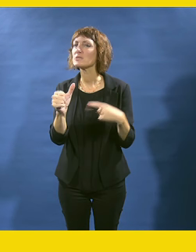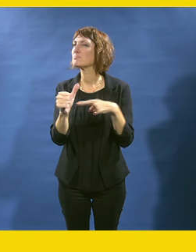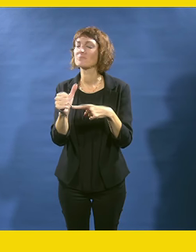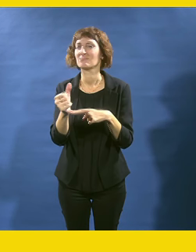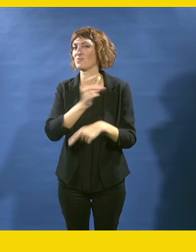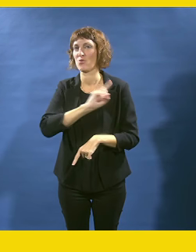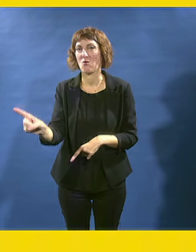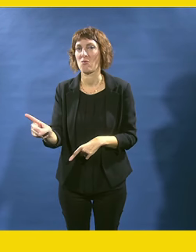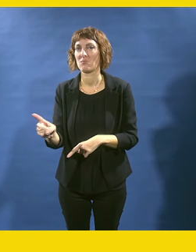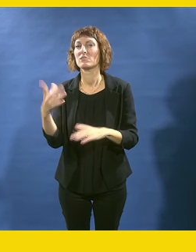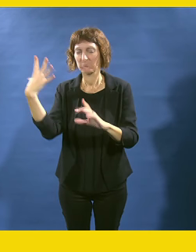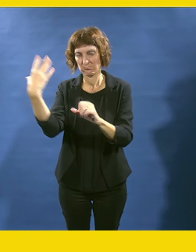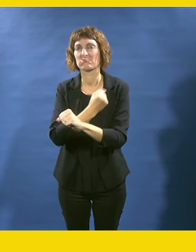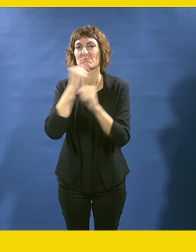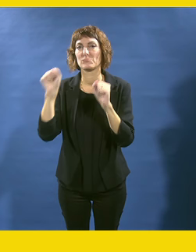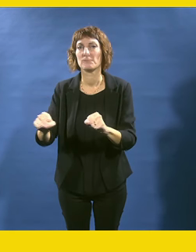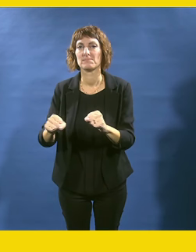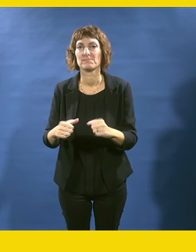portée.